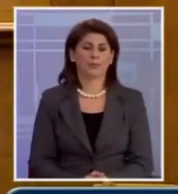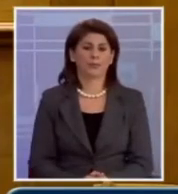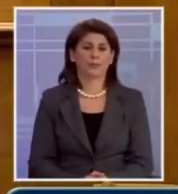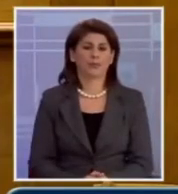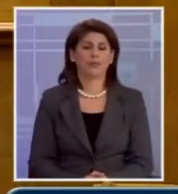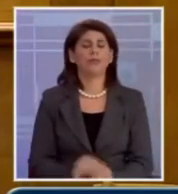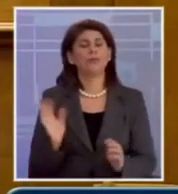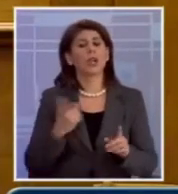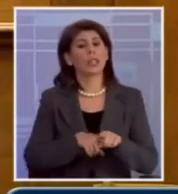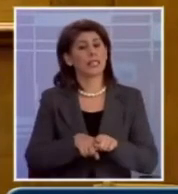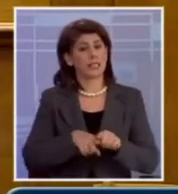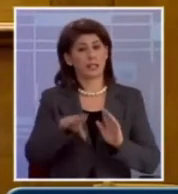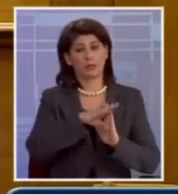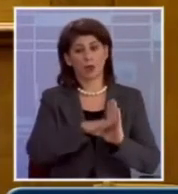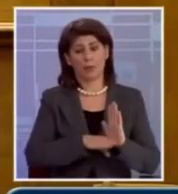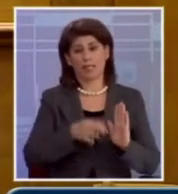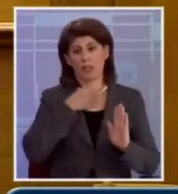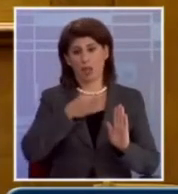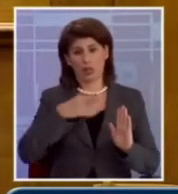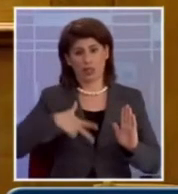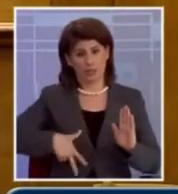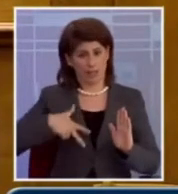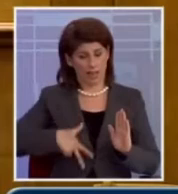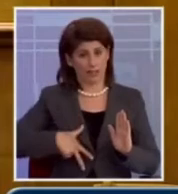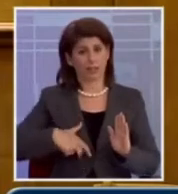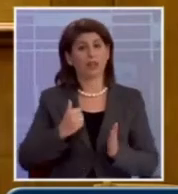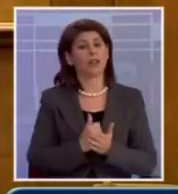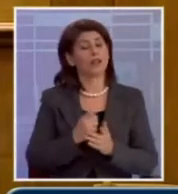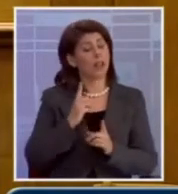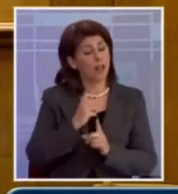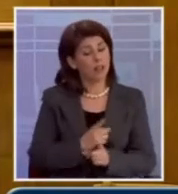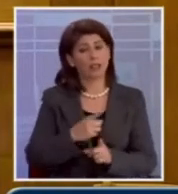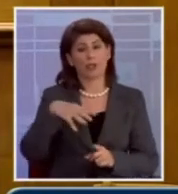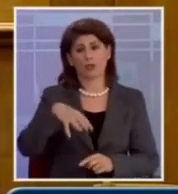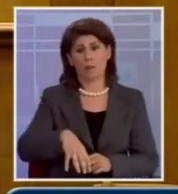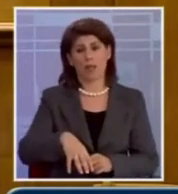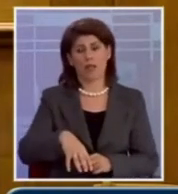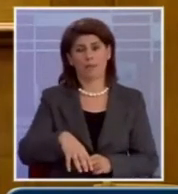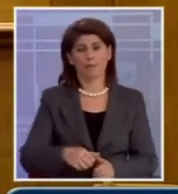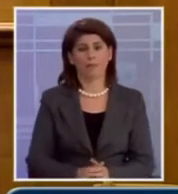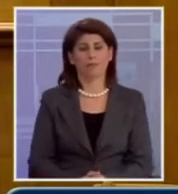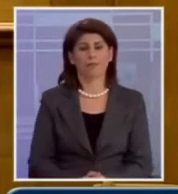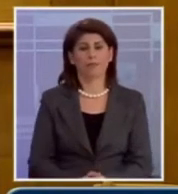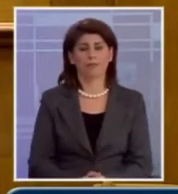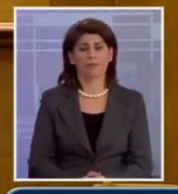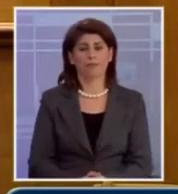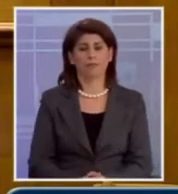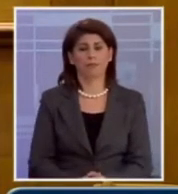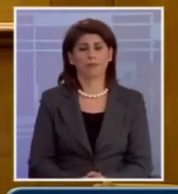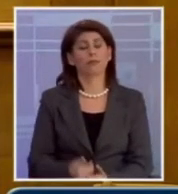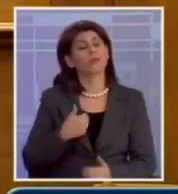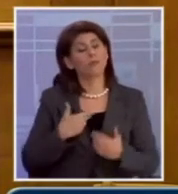Σε ό,τι αφορά τις προγραμματικές δηλώσεις της κυβέρνησης και τον ιδιαίτερο τομέα στον οποίο